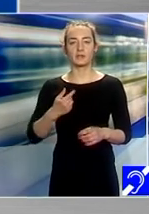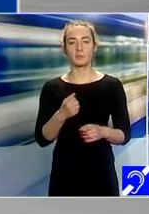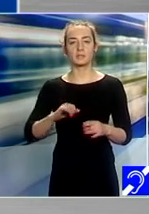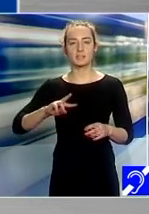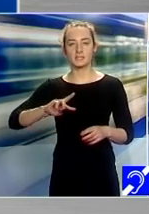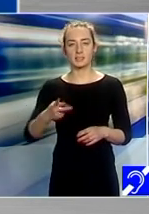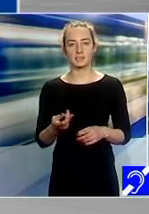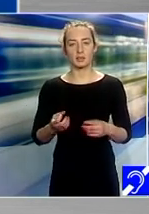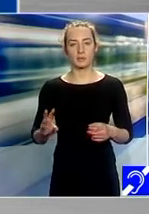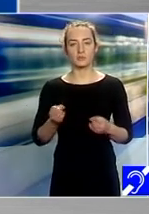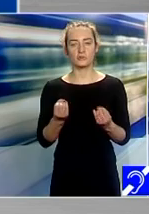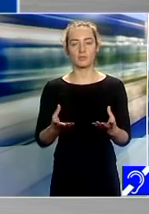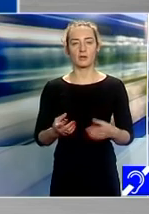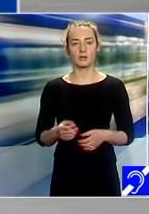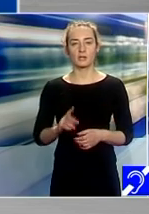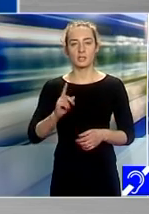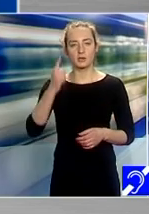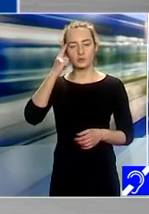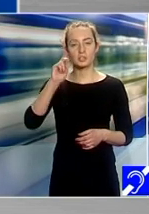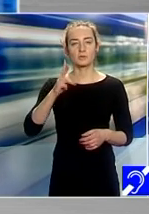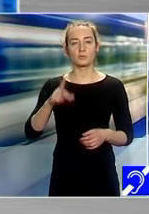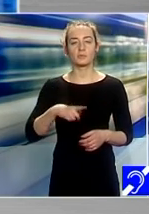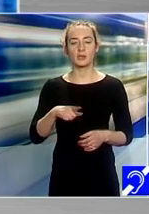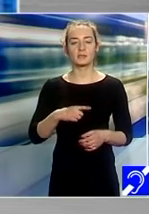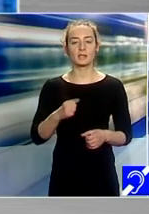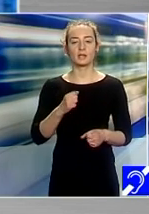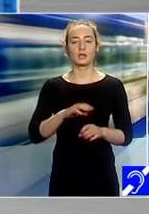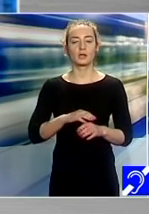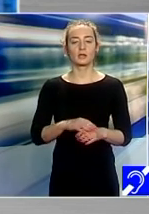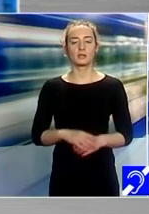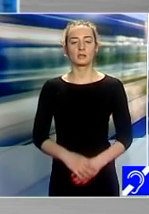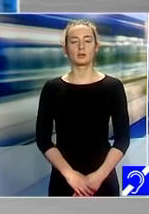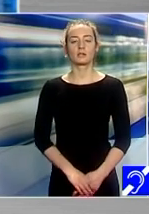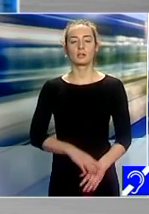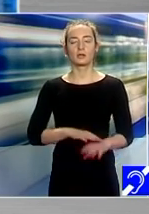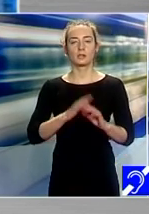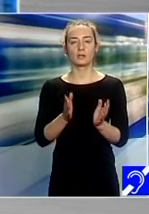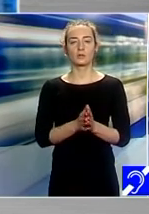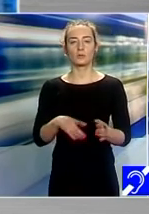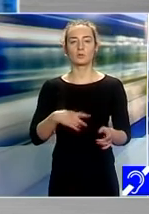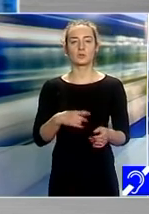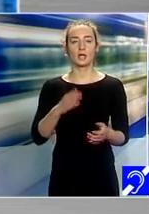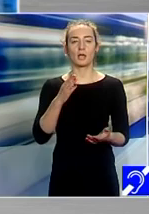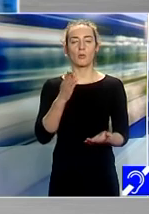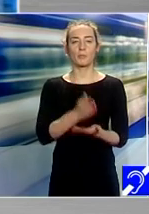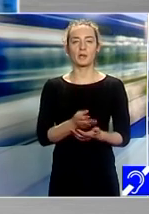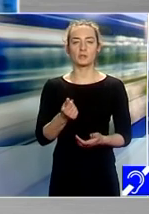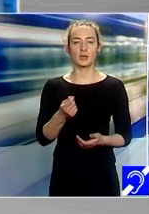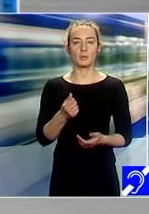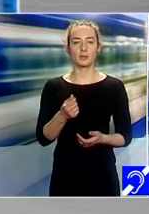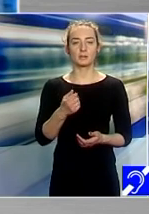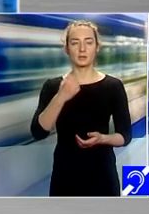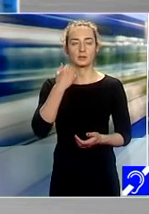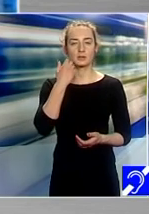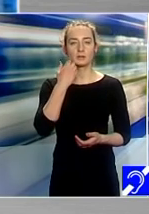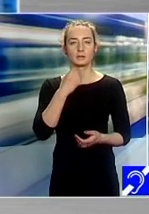se schimbe ceva. Știți cum este? Totul se limitează și totul se oprește la bani. Deci, pentru că în momentul